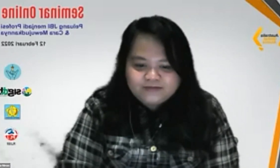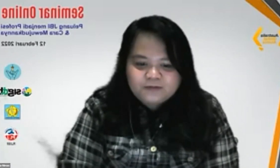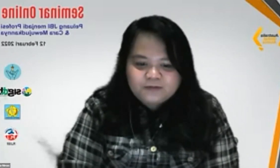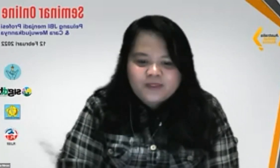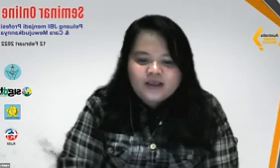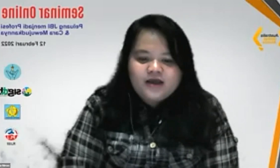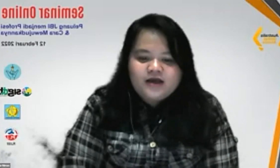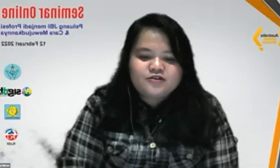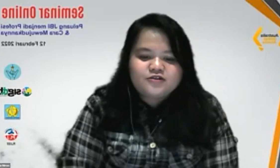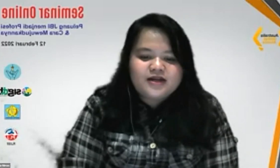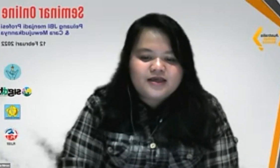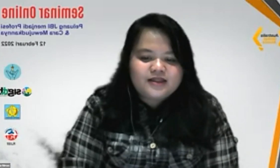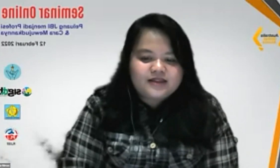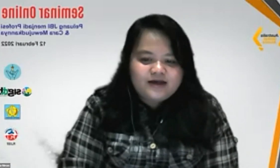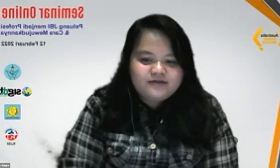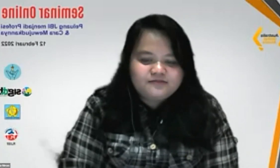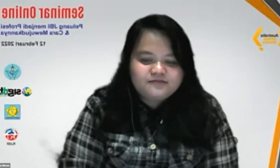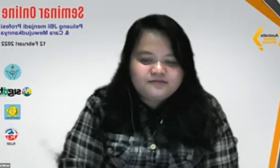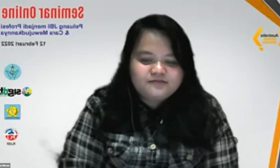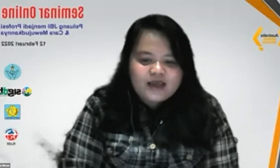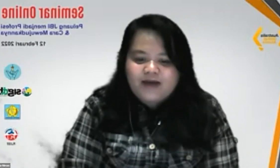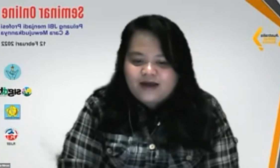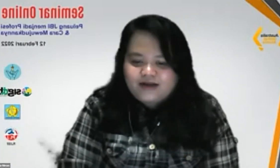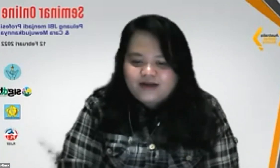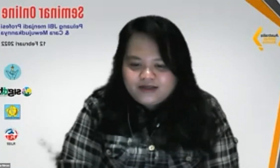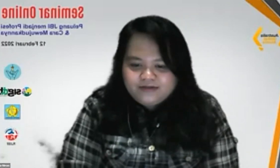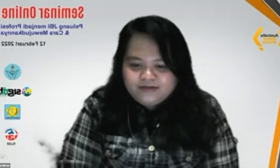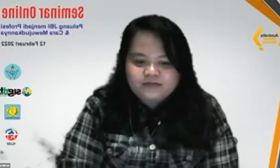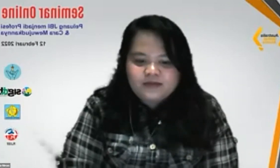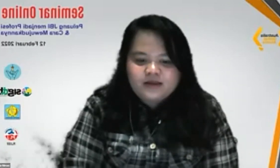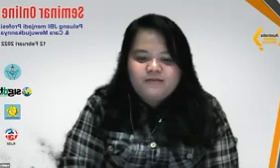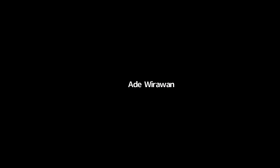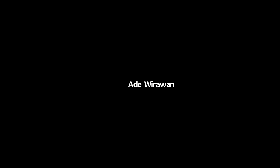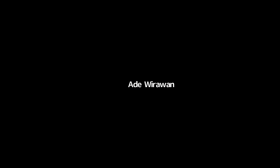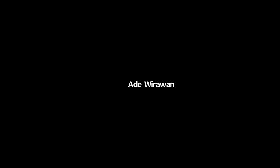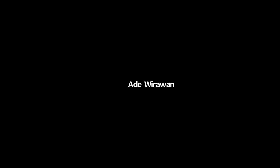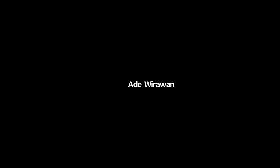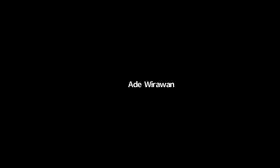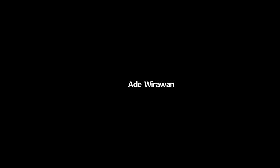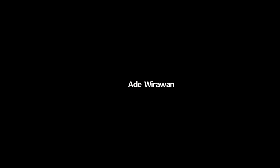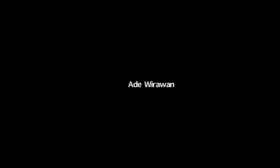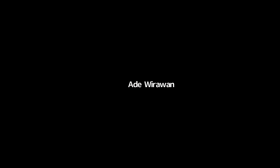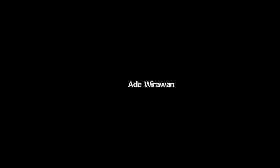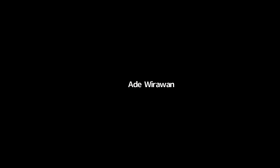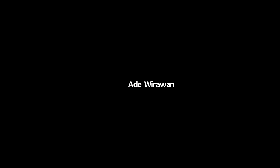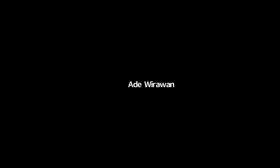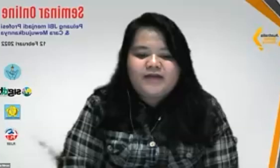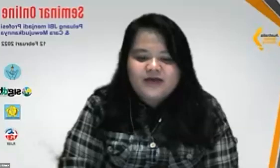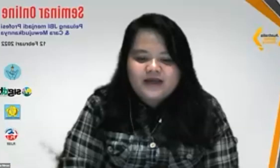Hai narasumber kita yaitu bapak haji Bapak Farid